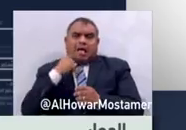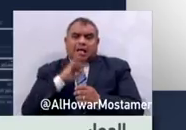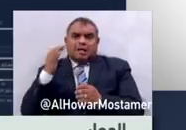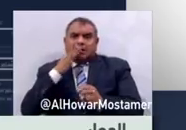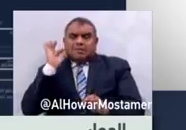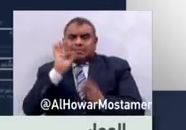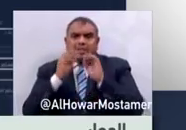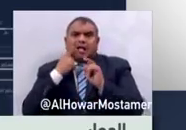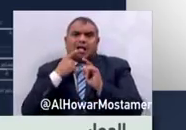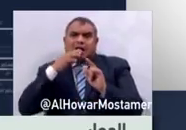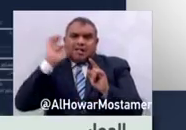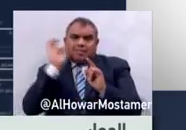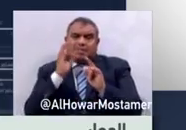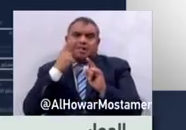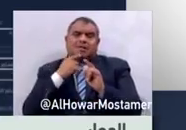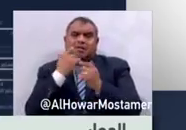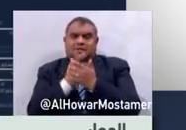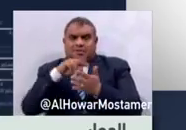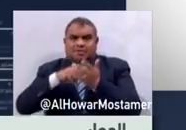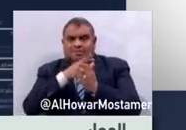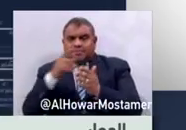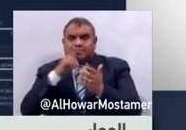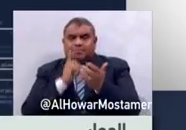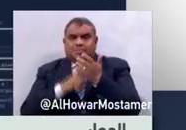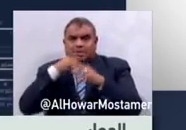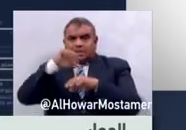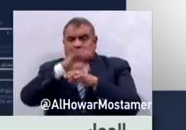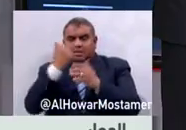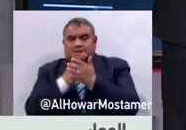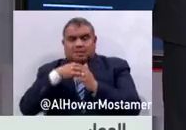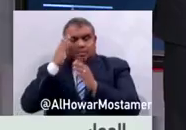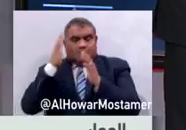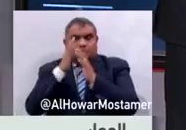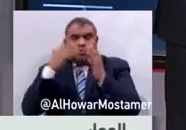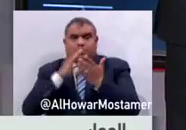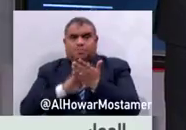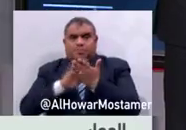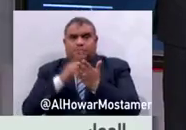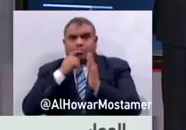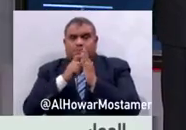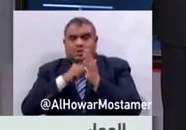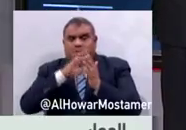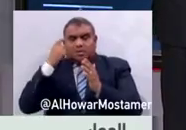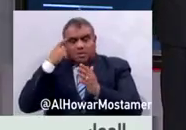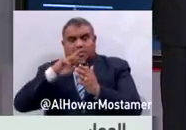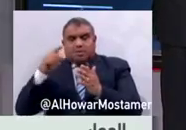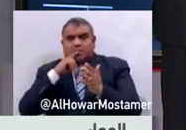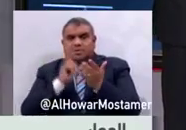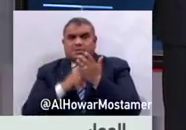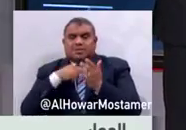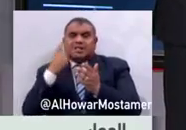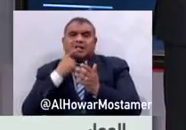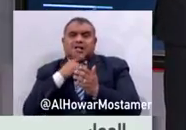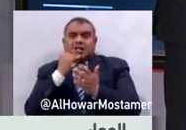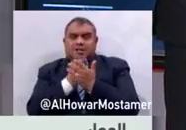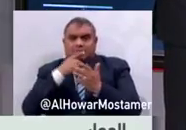مزاج المصريين في غياب الفضائيات ومراكز الأبحاث. وبيقول كمان أن النكت التي أطلقها المصريون لم